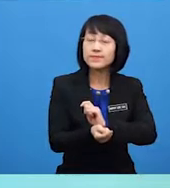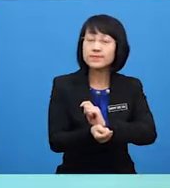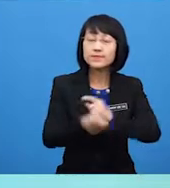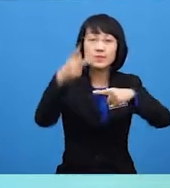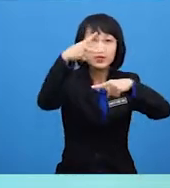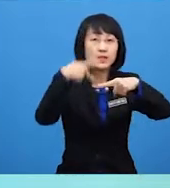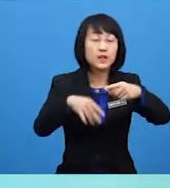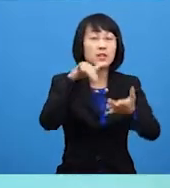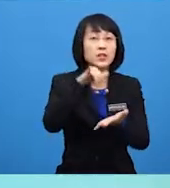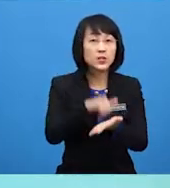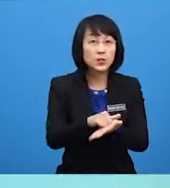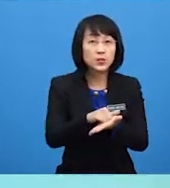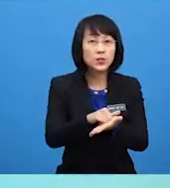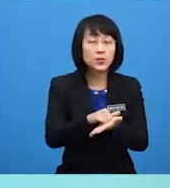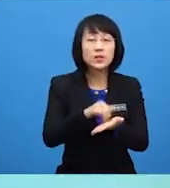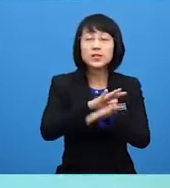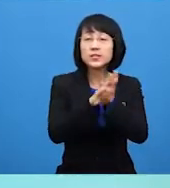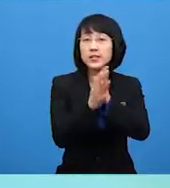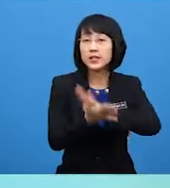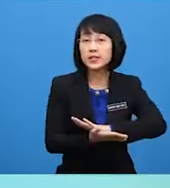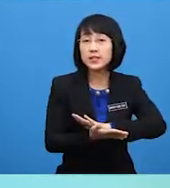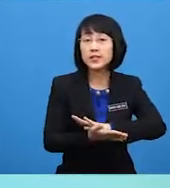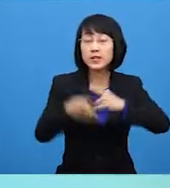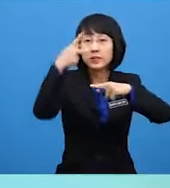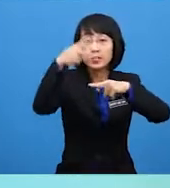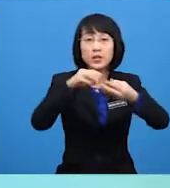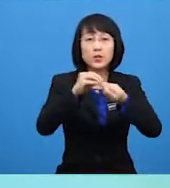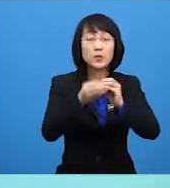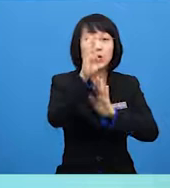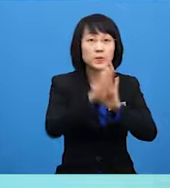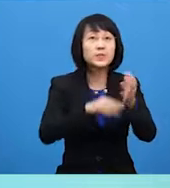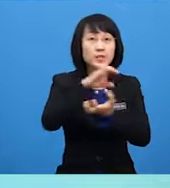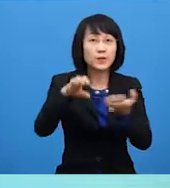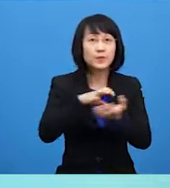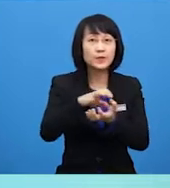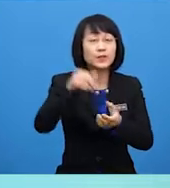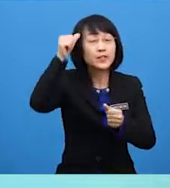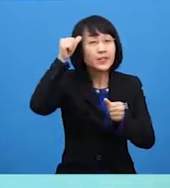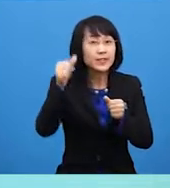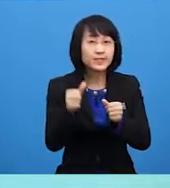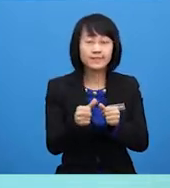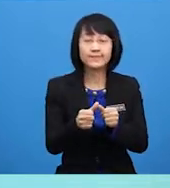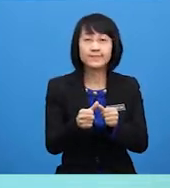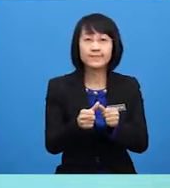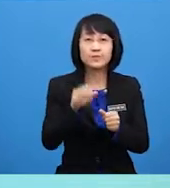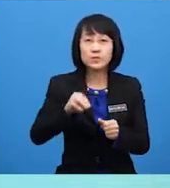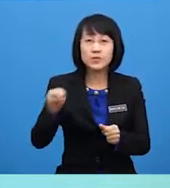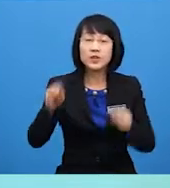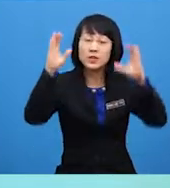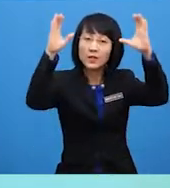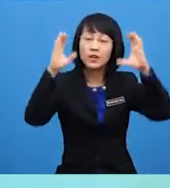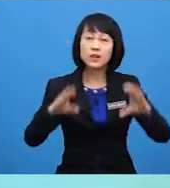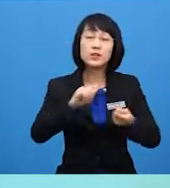pecahan tersebut menjadi pecahan nombor bercampur. Ingat lagikah murid-murid